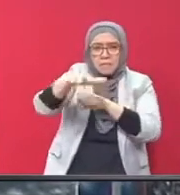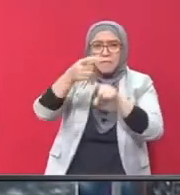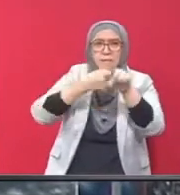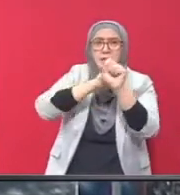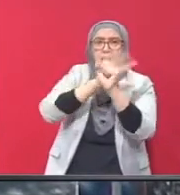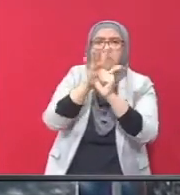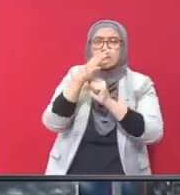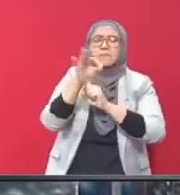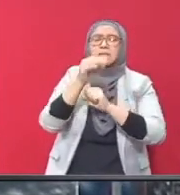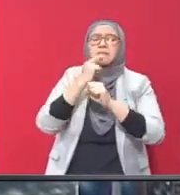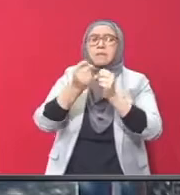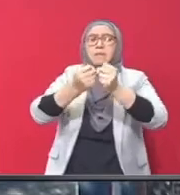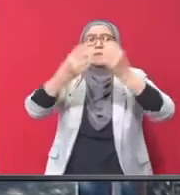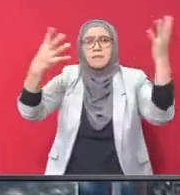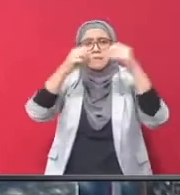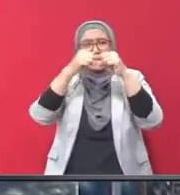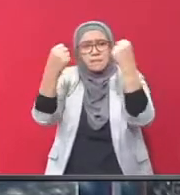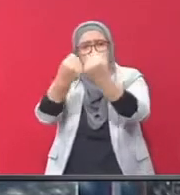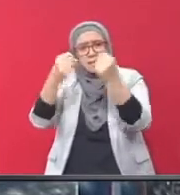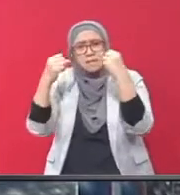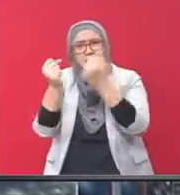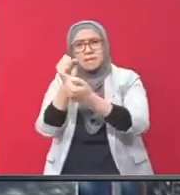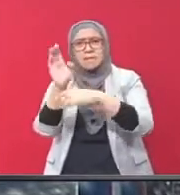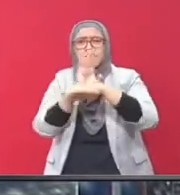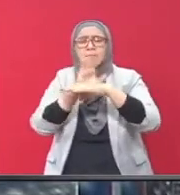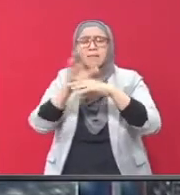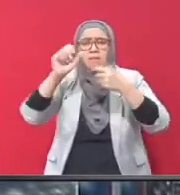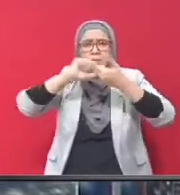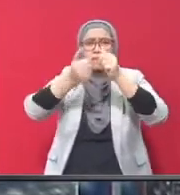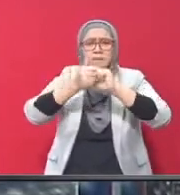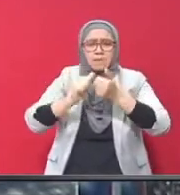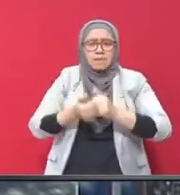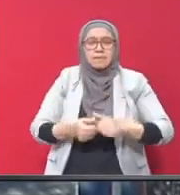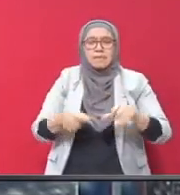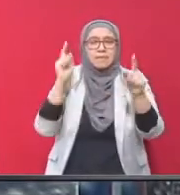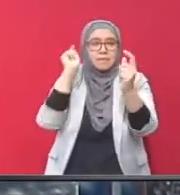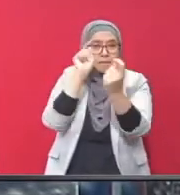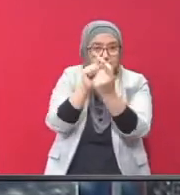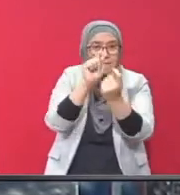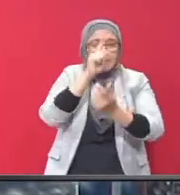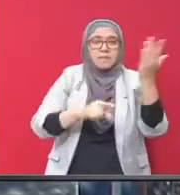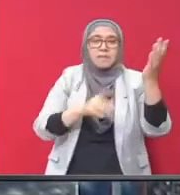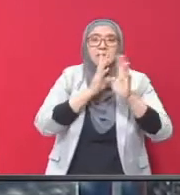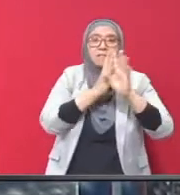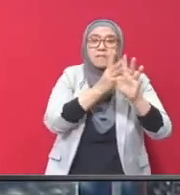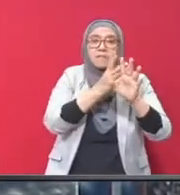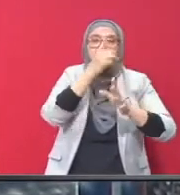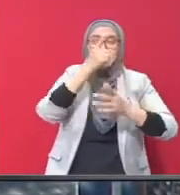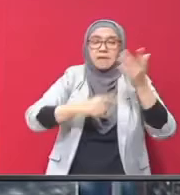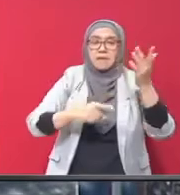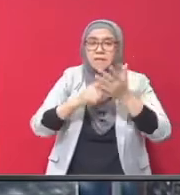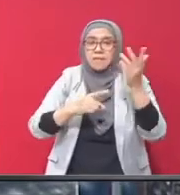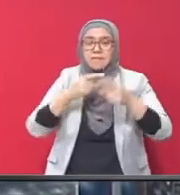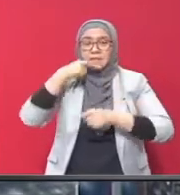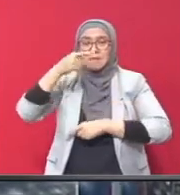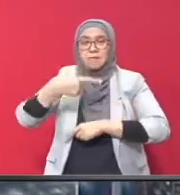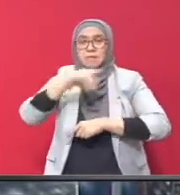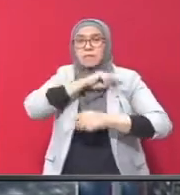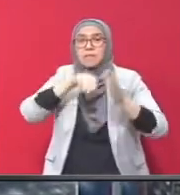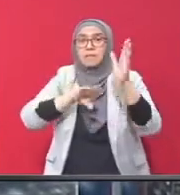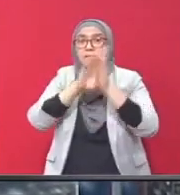banyak Sarekat bermasalah bertepatan dengan apa yang disebut pada sembilan hari bulan bau-bau ini oleh menteri pembangunan Usahawan